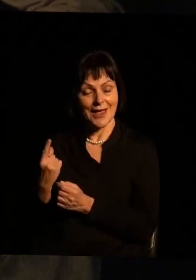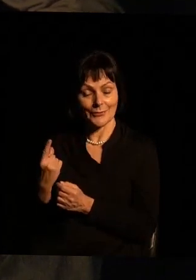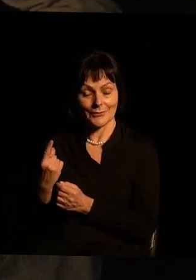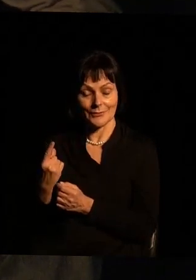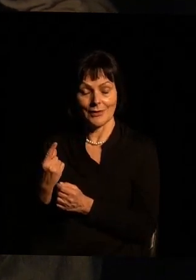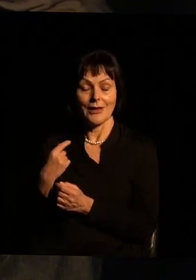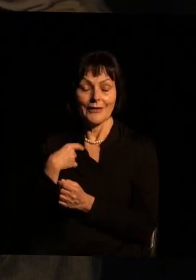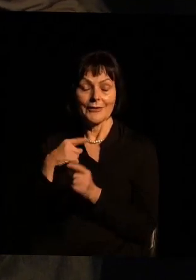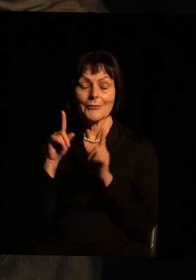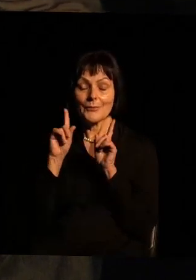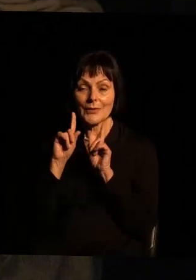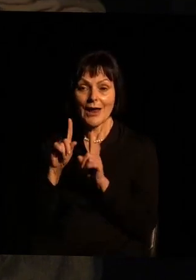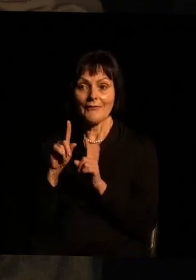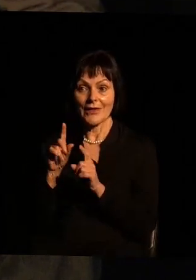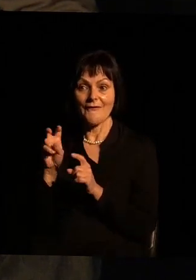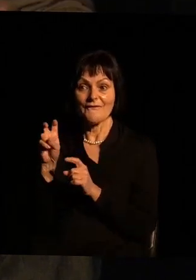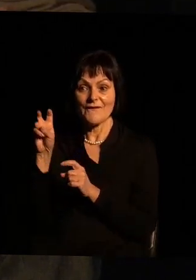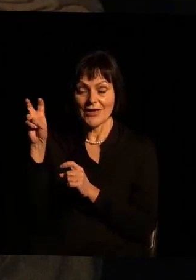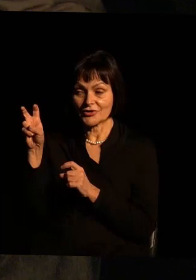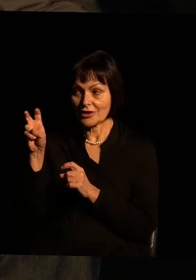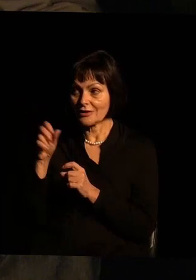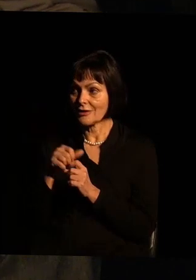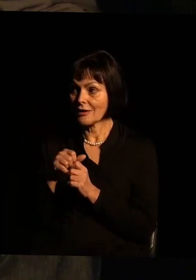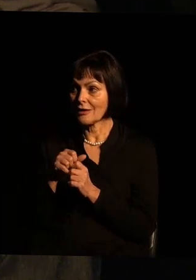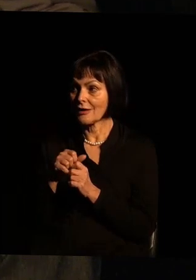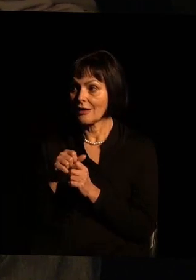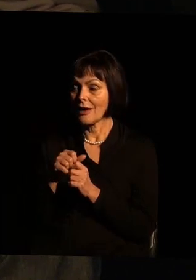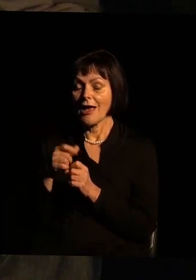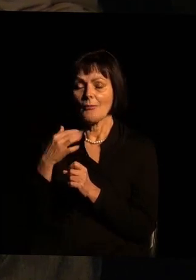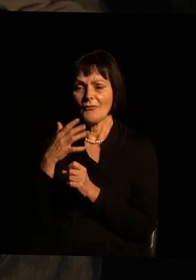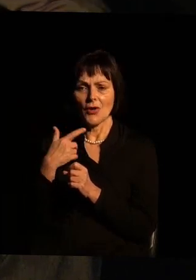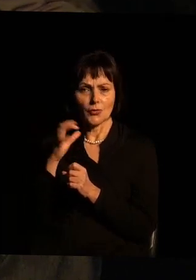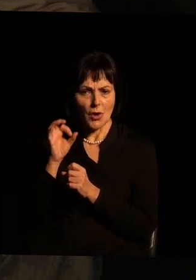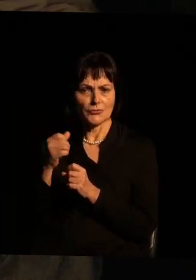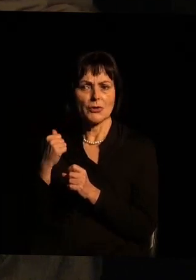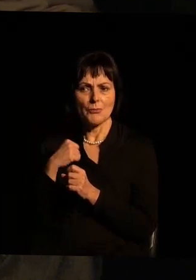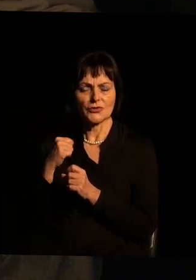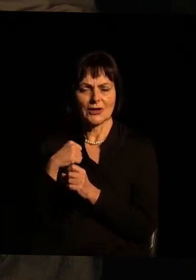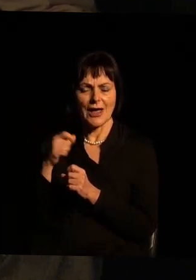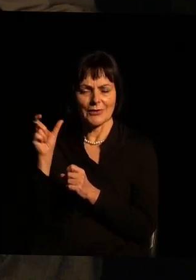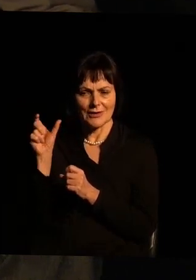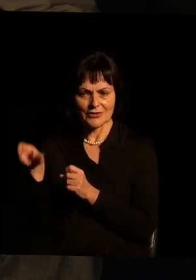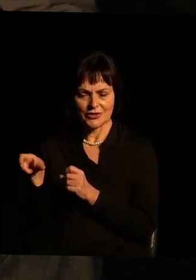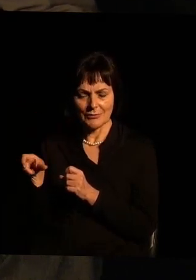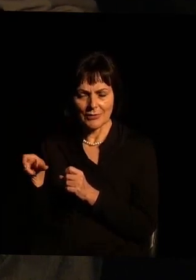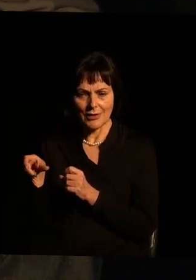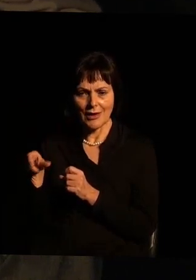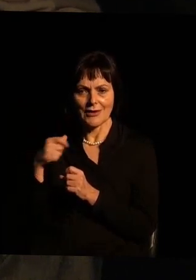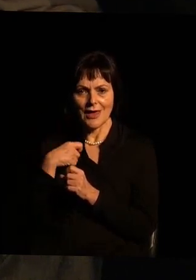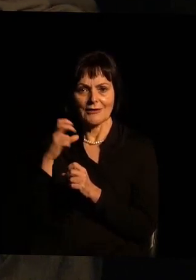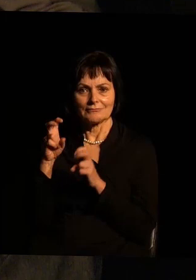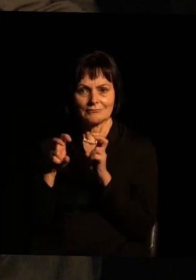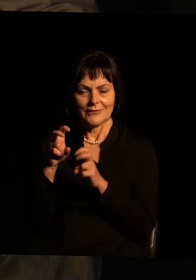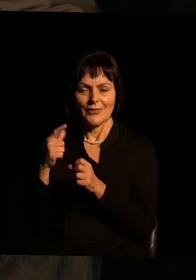i rzeczywiście oni weszli. No, mówią to się dobrze, poczekamy na ciebie. No, ja zacząłem